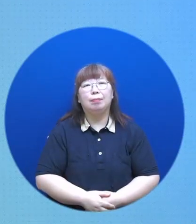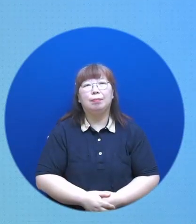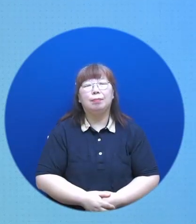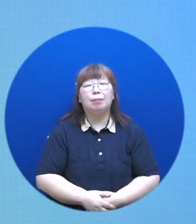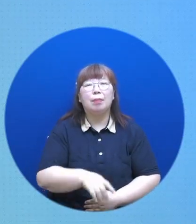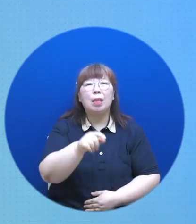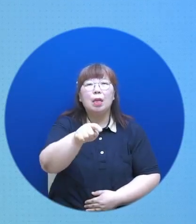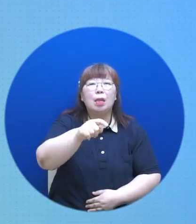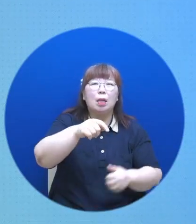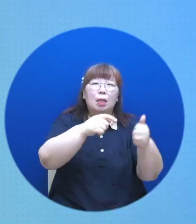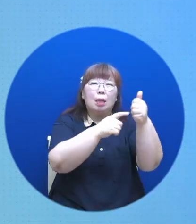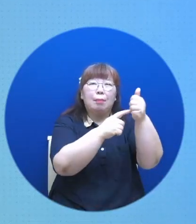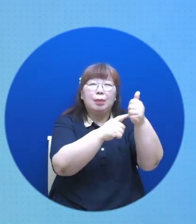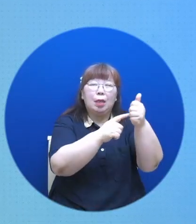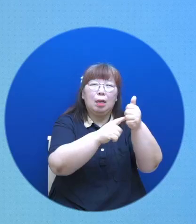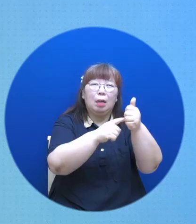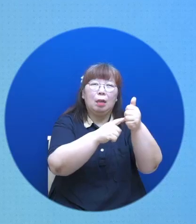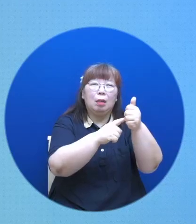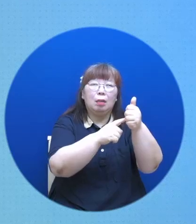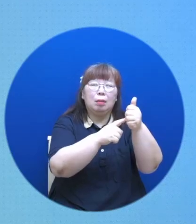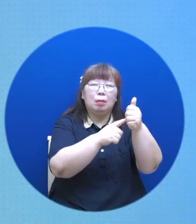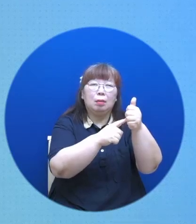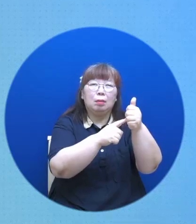이 구나완이라는 형제님은